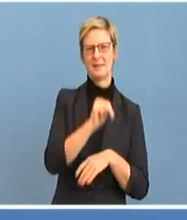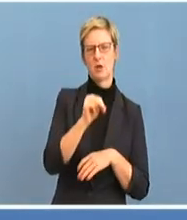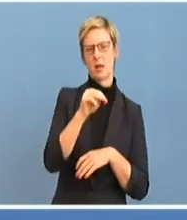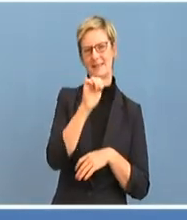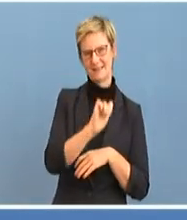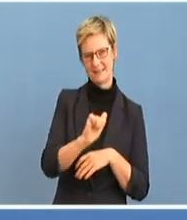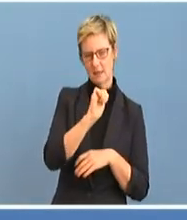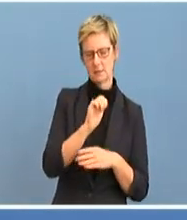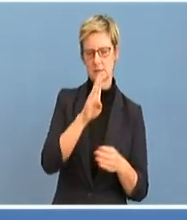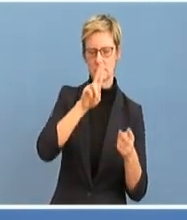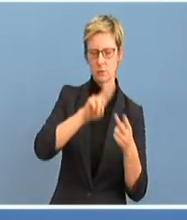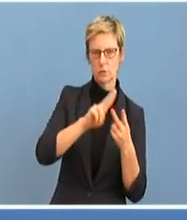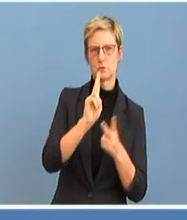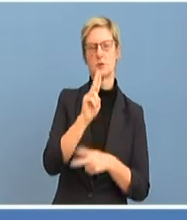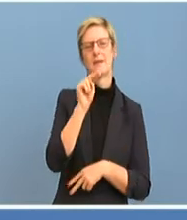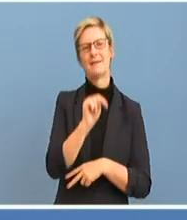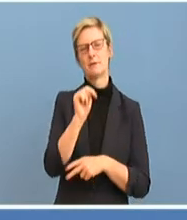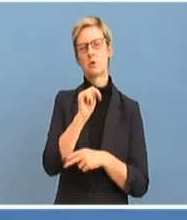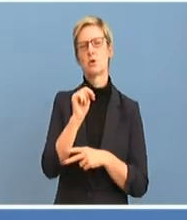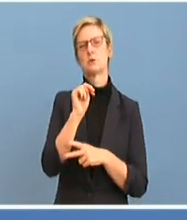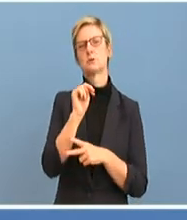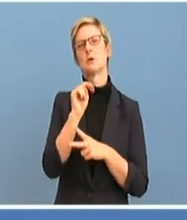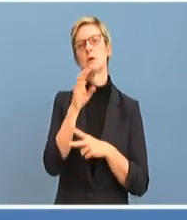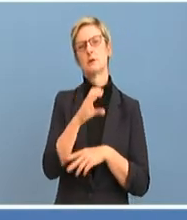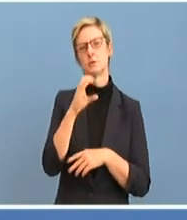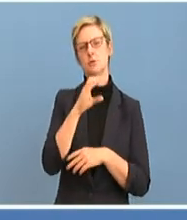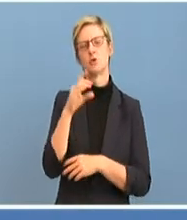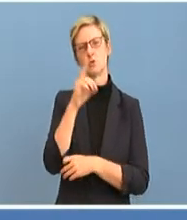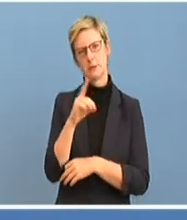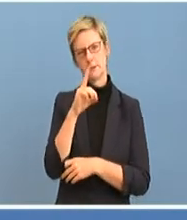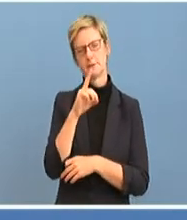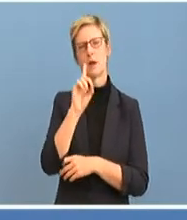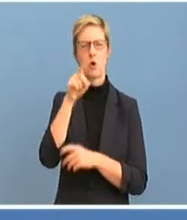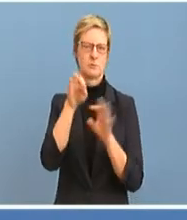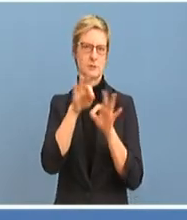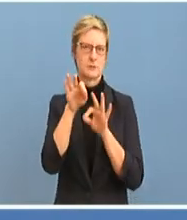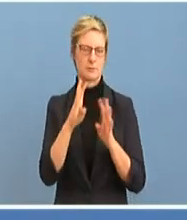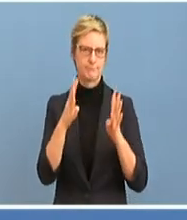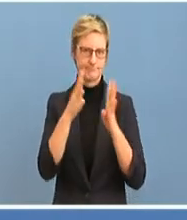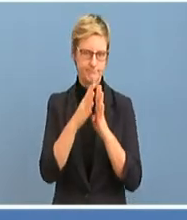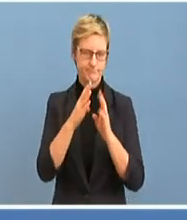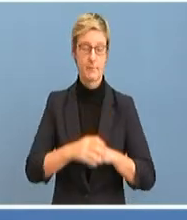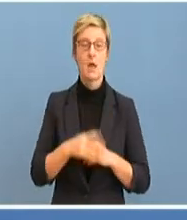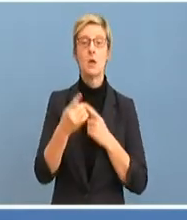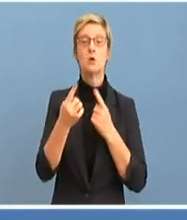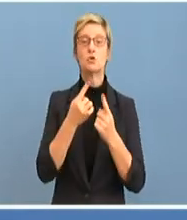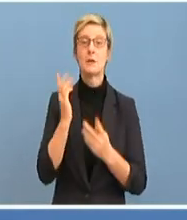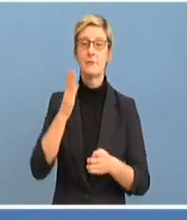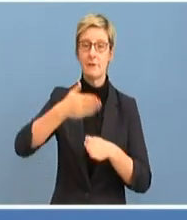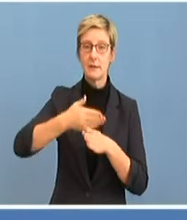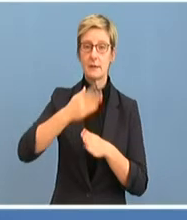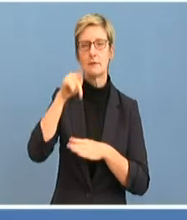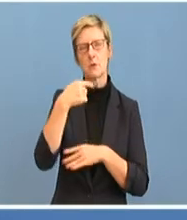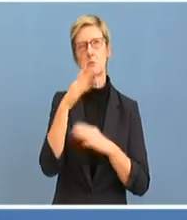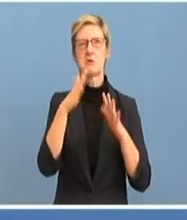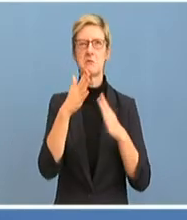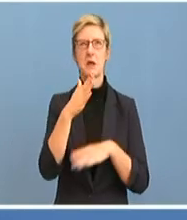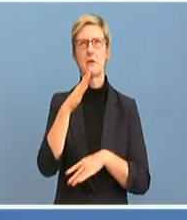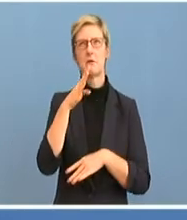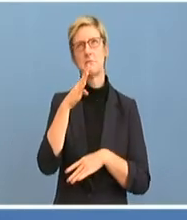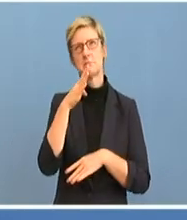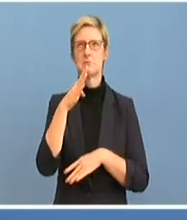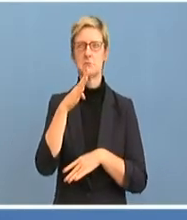Anastasiadis, und Außenminister Nikos Christodoulidis zusammentreffen. Nach dem Gespräch ist für ca.